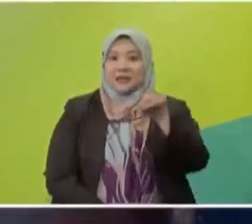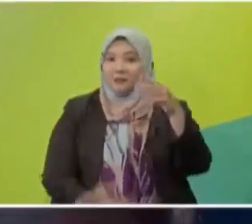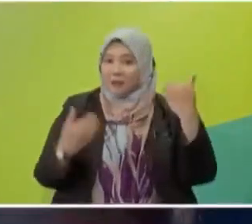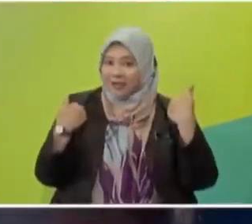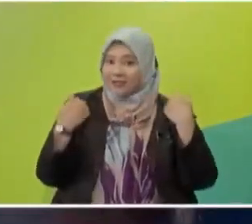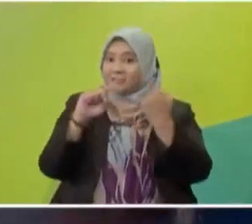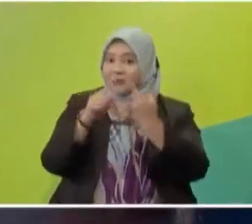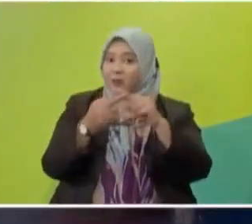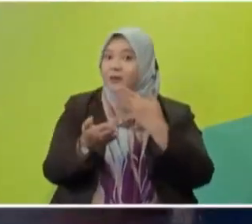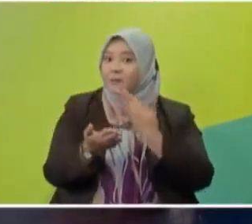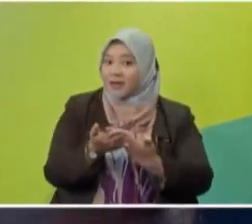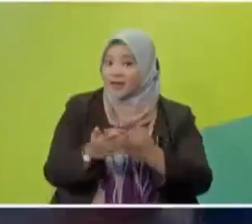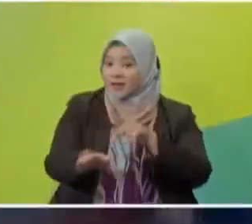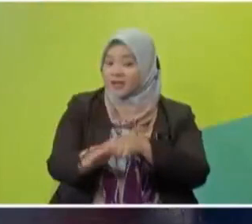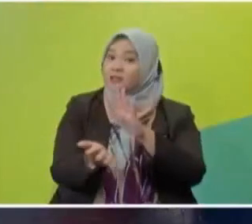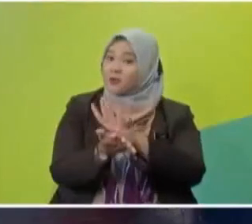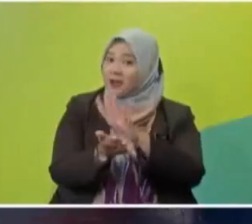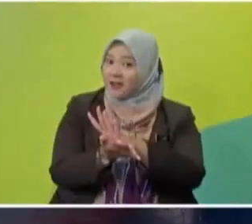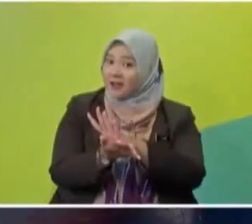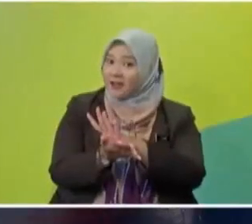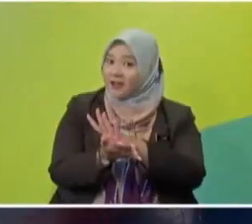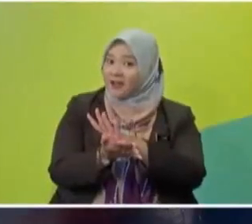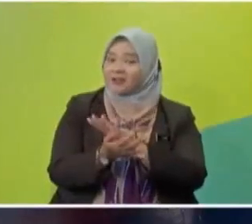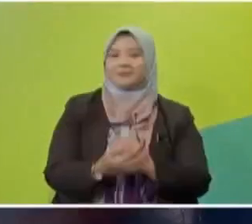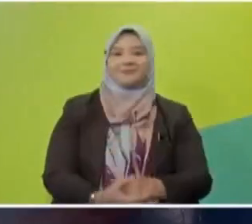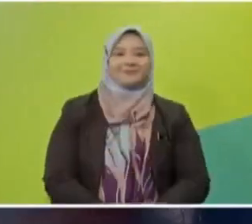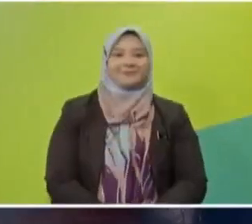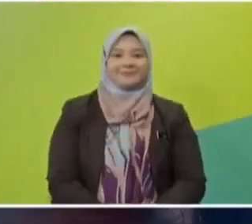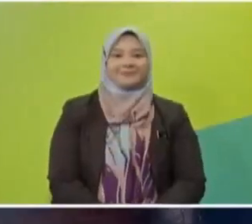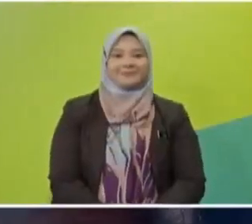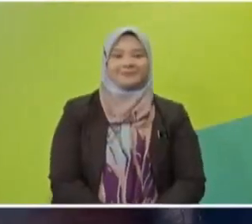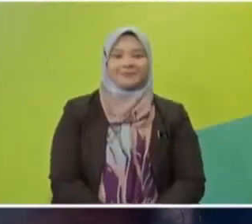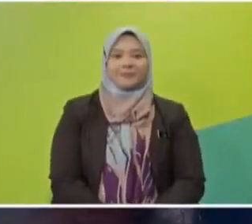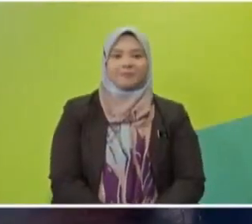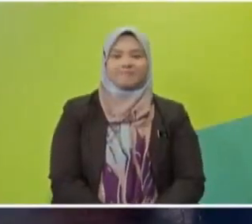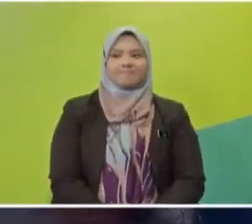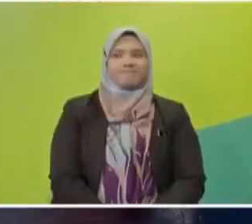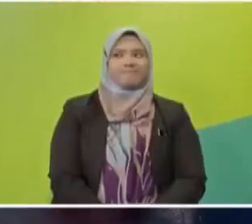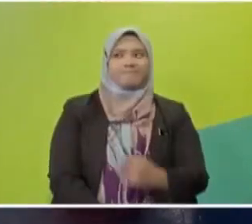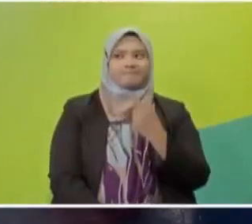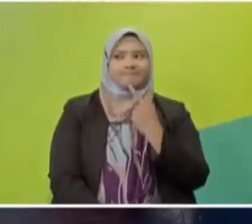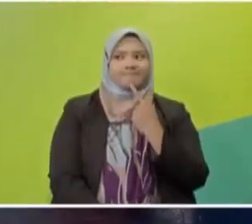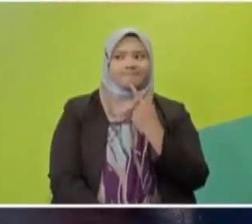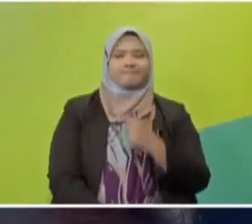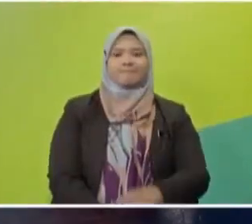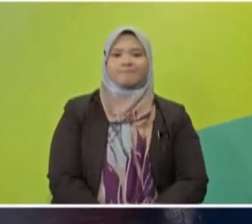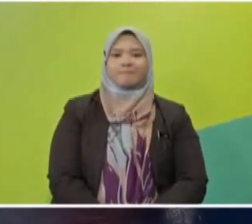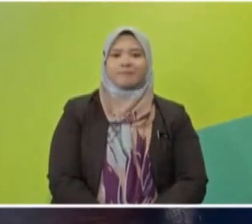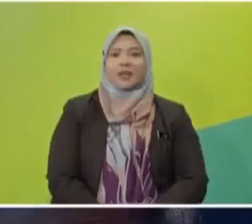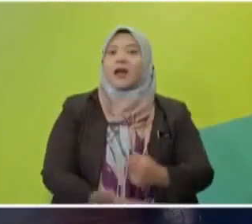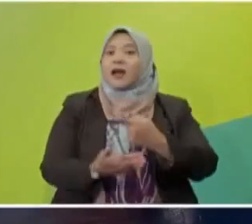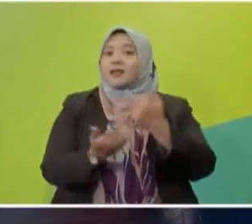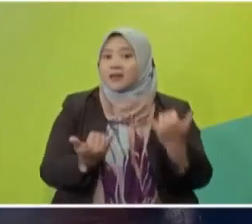Lima wah. Baik, soalan bonus untuk menentukan siapa yang menang. Ha, silakan cikgu. Baik.